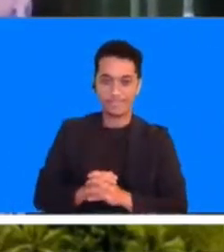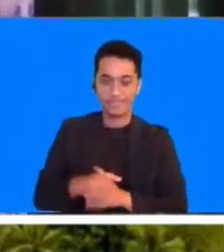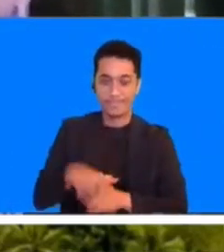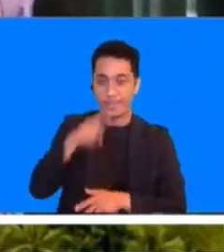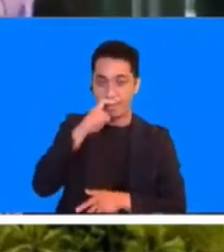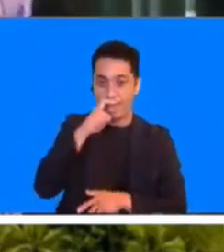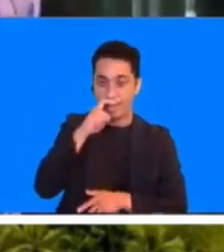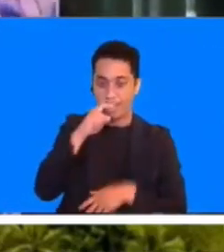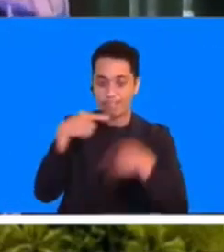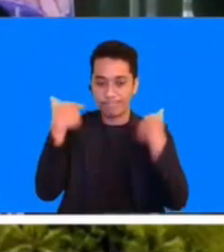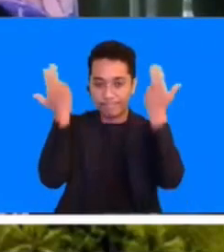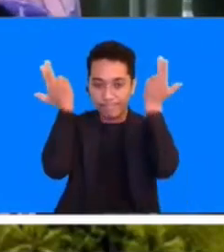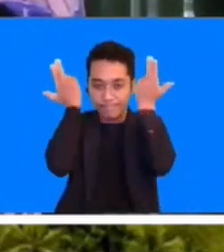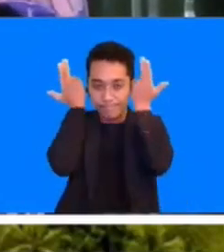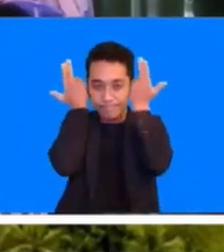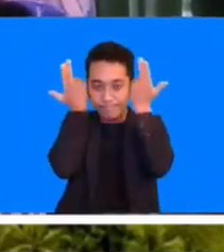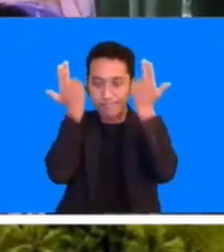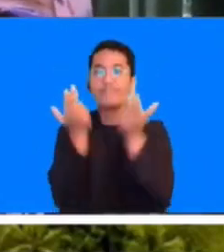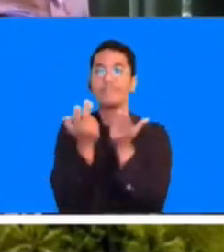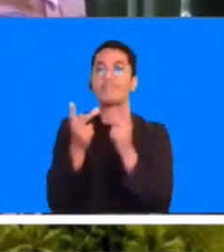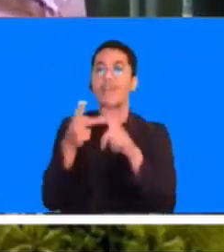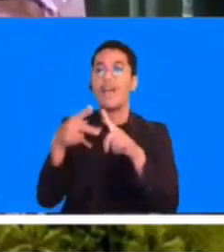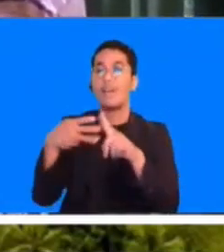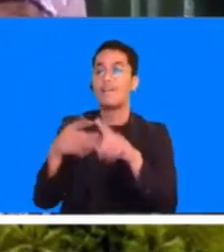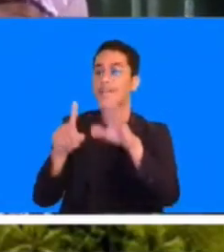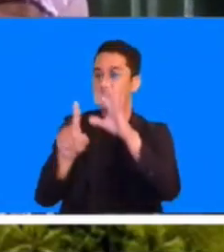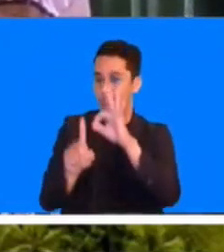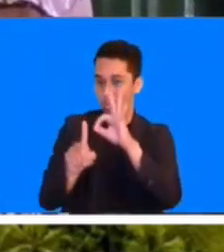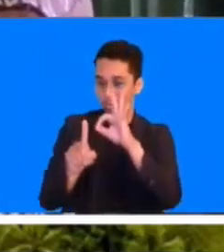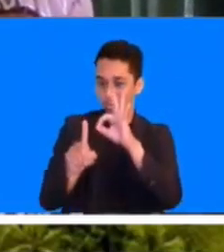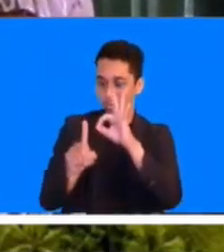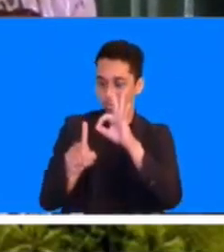Bapak Sri Sultan Hamengkubuwono ke-10.